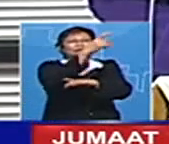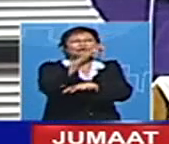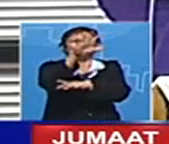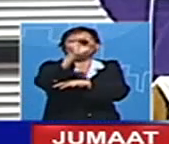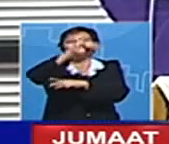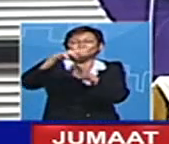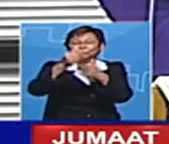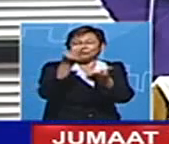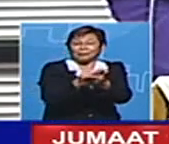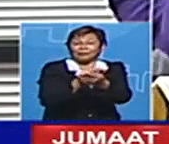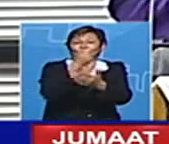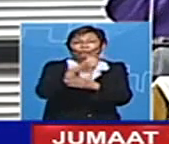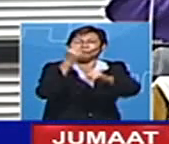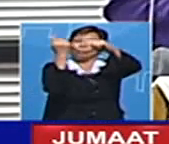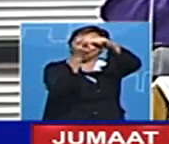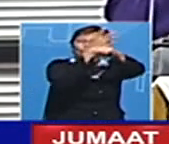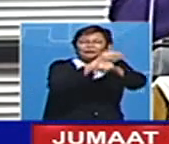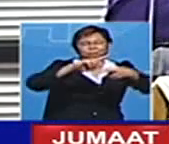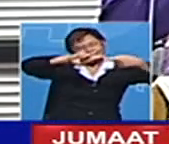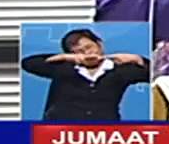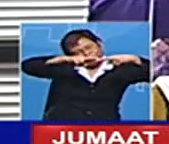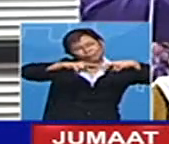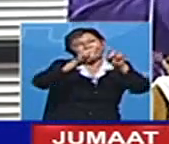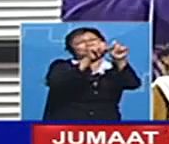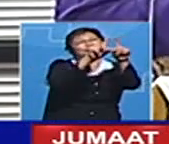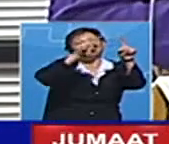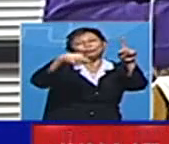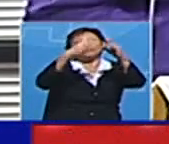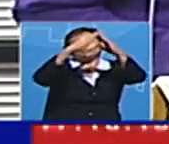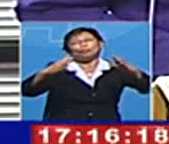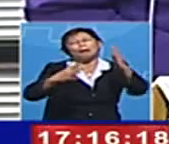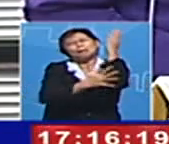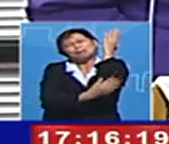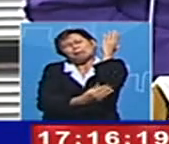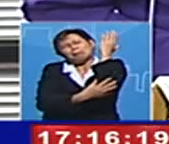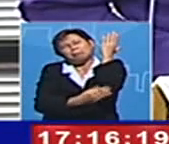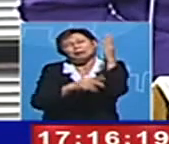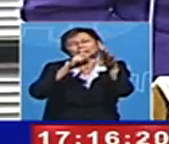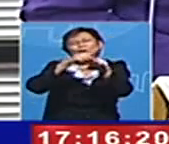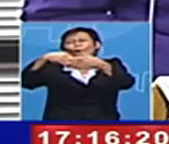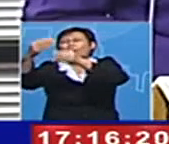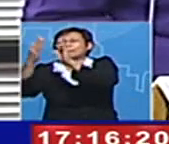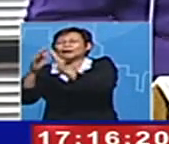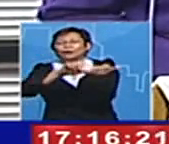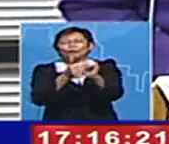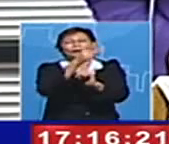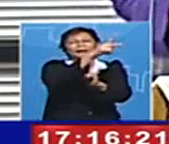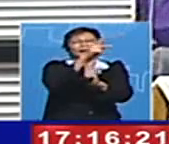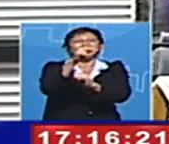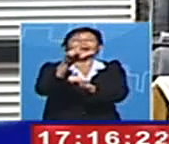juta bagi Membina dan membaik pulih 11000 rumah daif di kawasan luar Bandar oleh